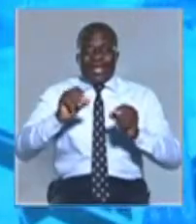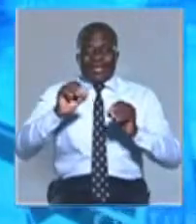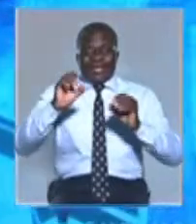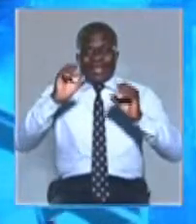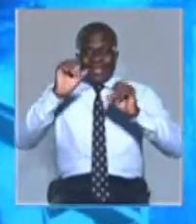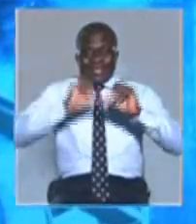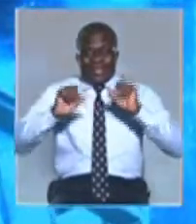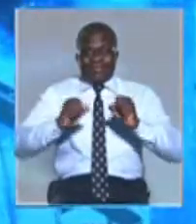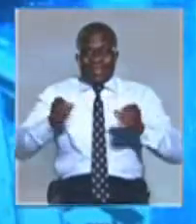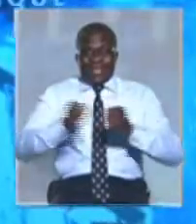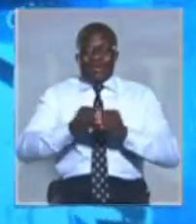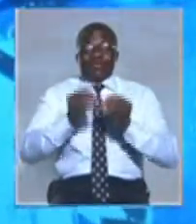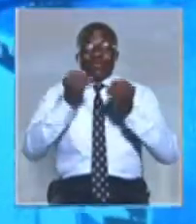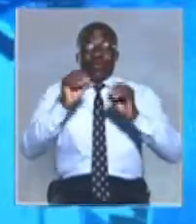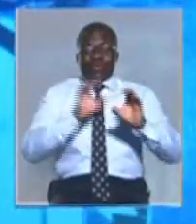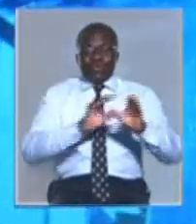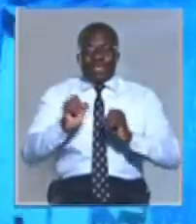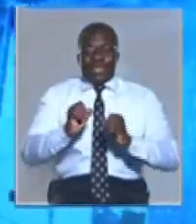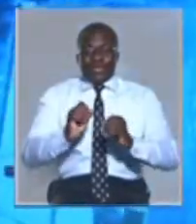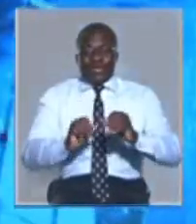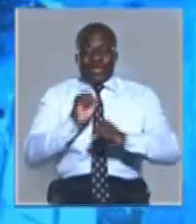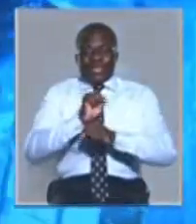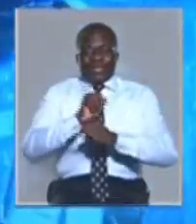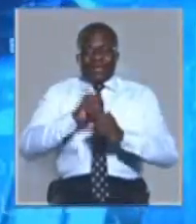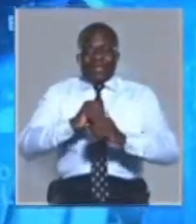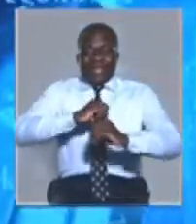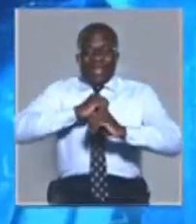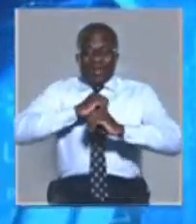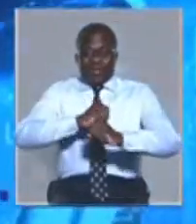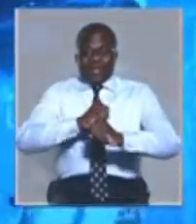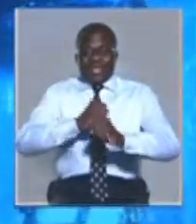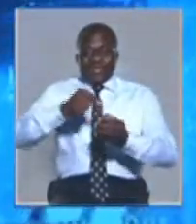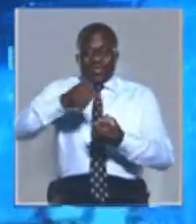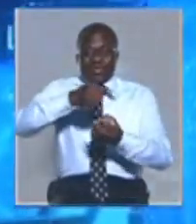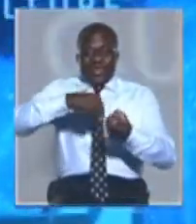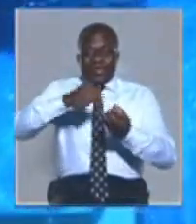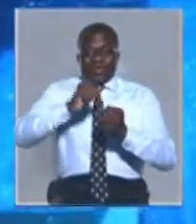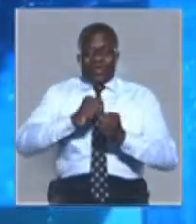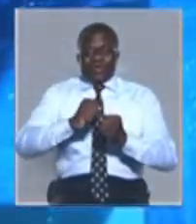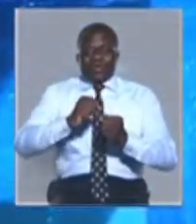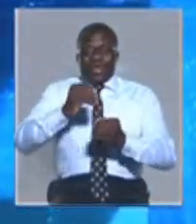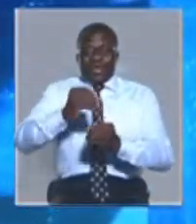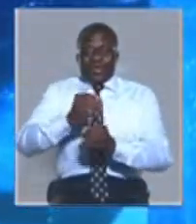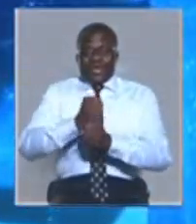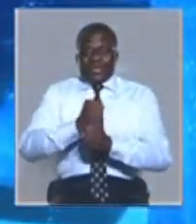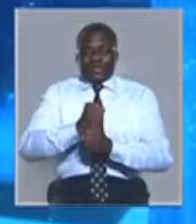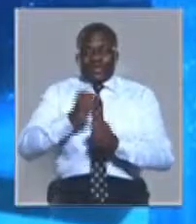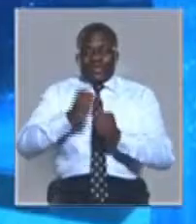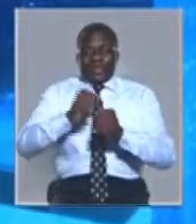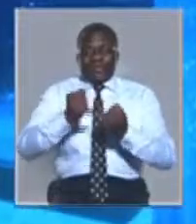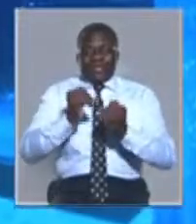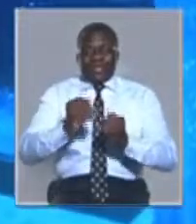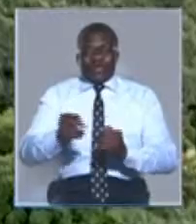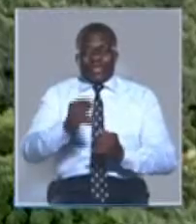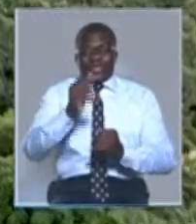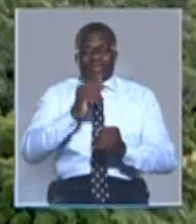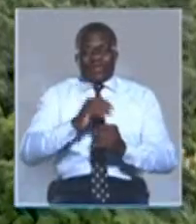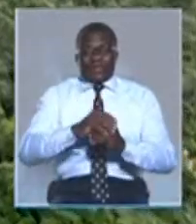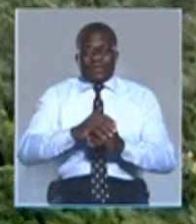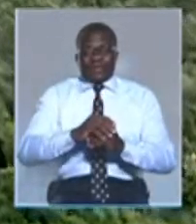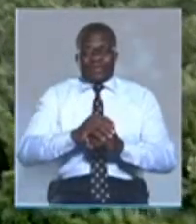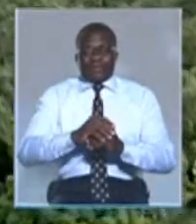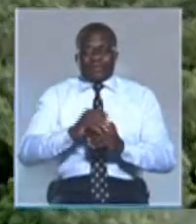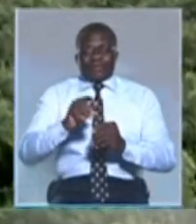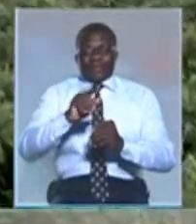a réuni plusieurs acteurs intervenant dans la protection de l'environnement. Gilles Danseau, Yves Agodopessi pour les précisions.